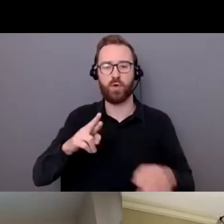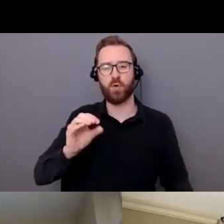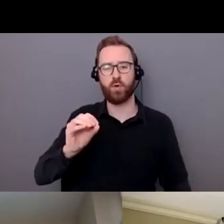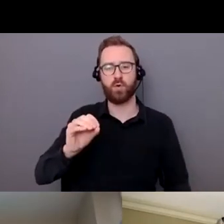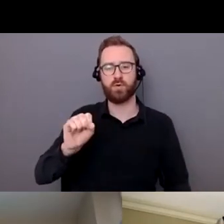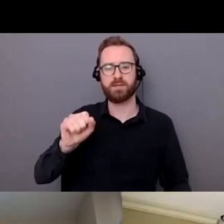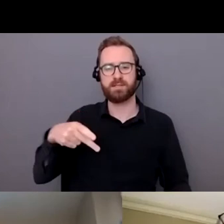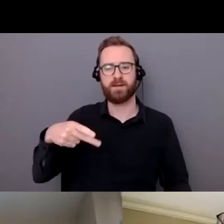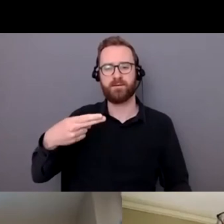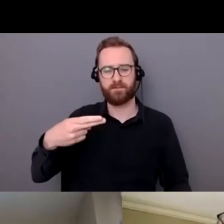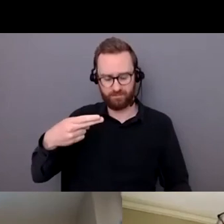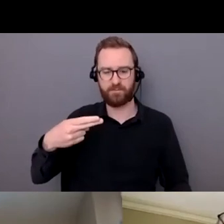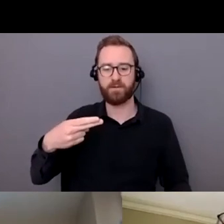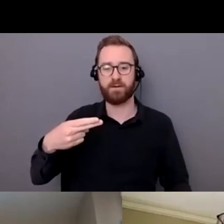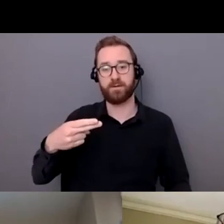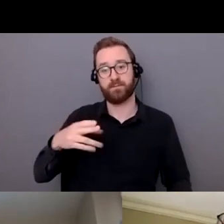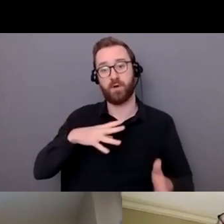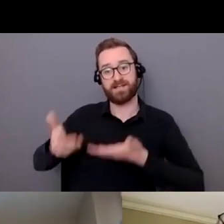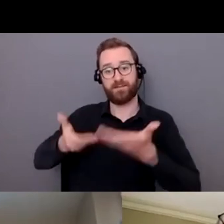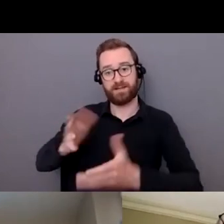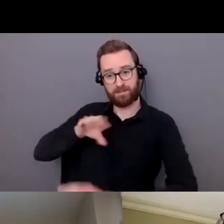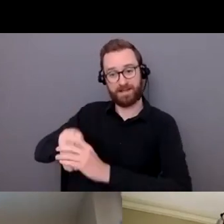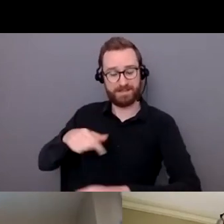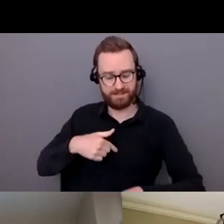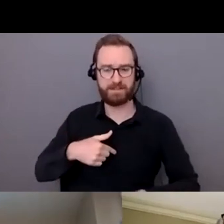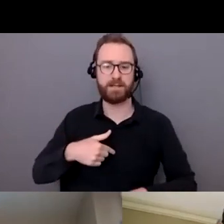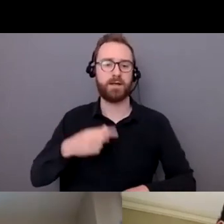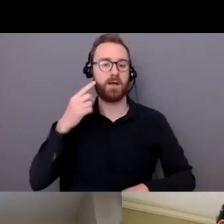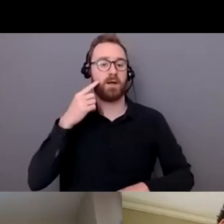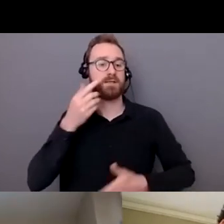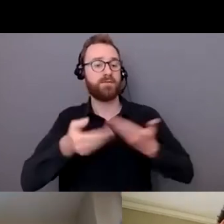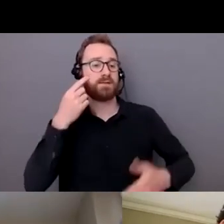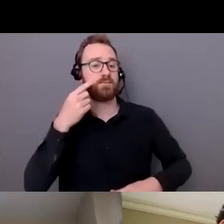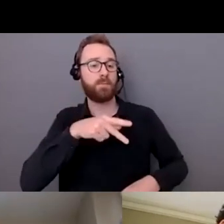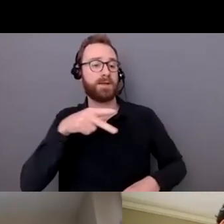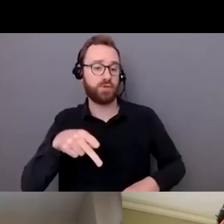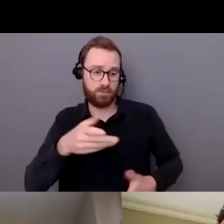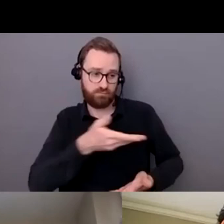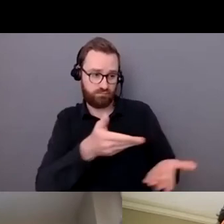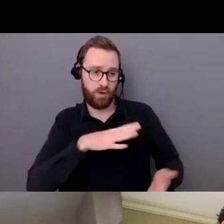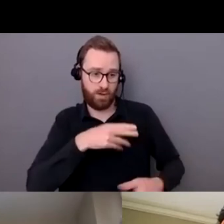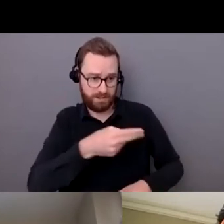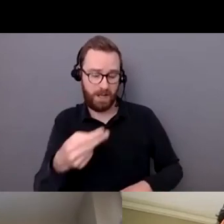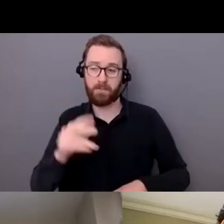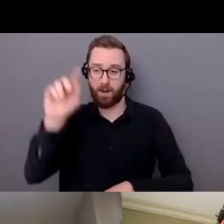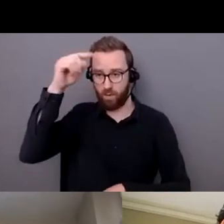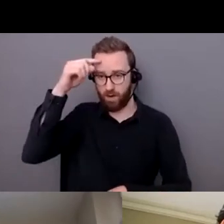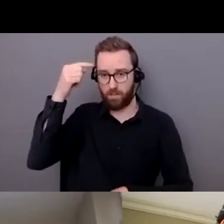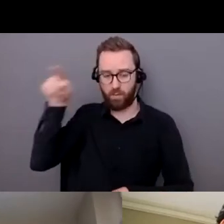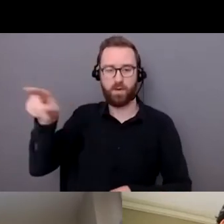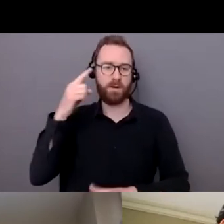offre des services dont on fait partie, qui offre des services tant aux personnes en situation de handicap qu'aux employeurs qui vont faire les